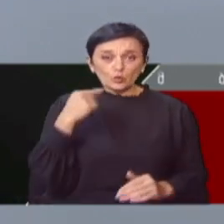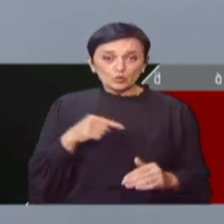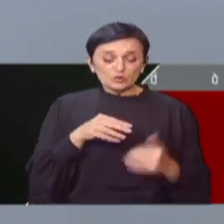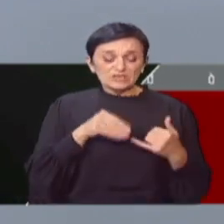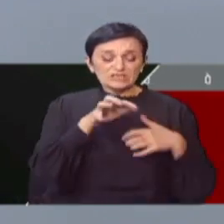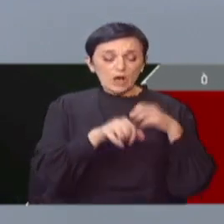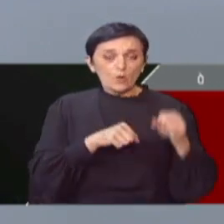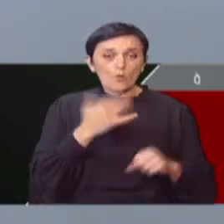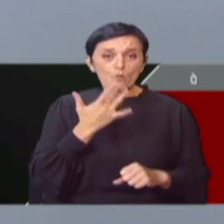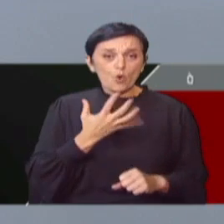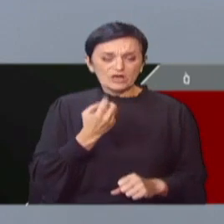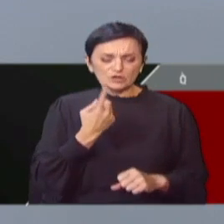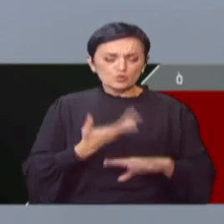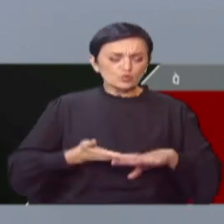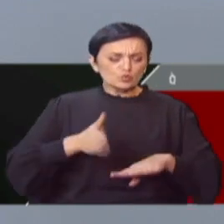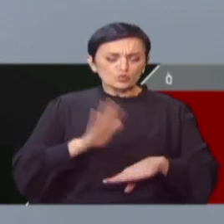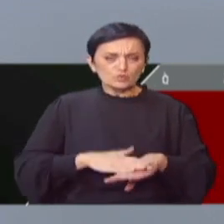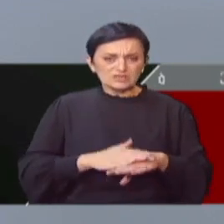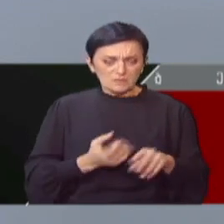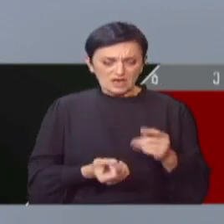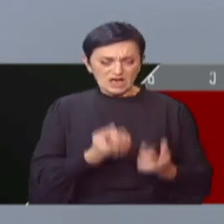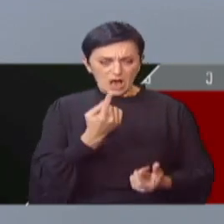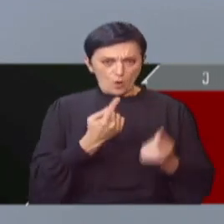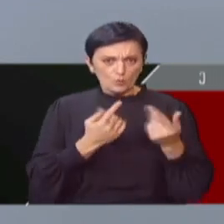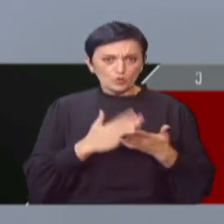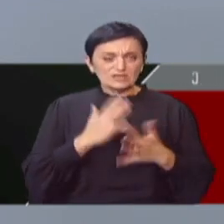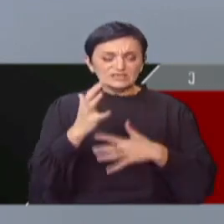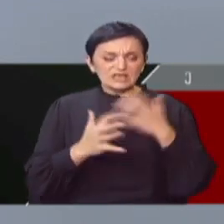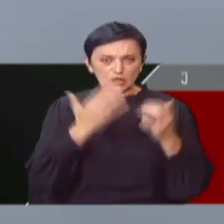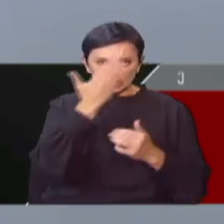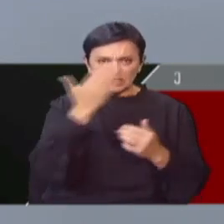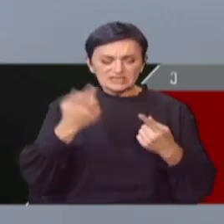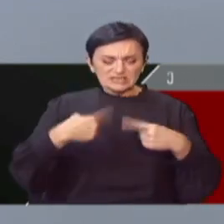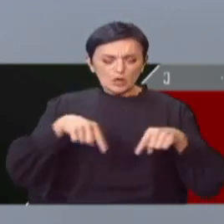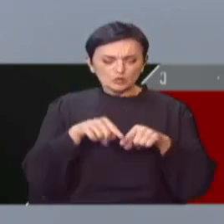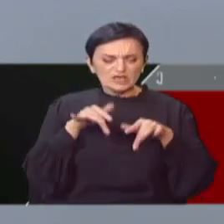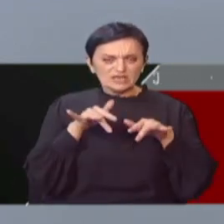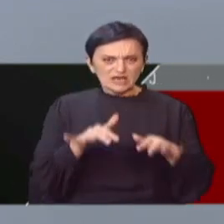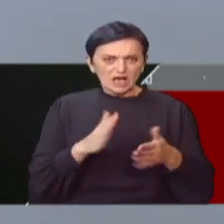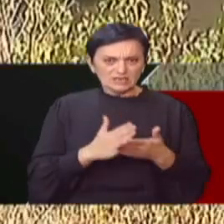საოკუპაციო პოლიტიკის კიდევ ერთ უმძიმეს გამოვლინებაზე მწვავეა საერთაშორისო საზოგადოების რეაქცია.